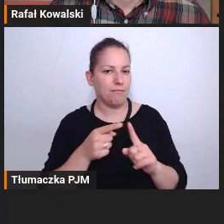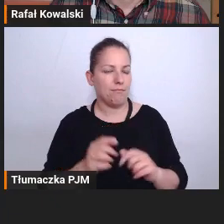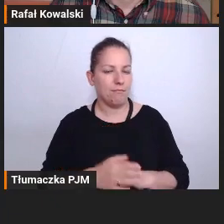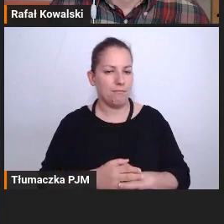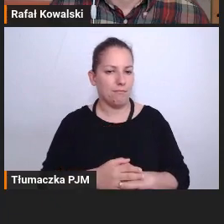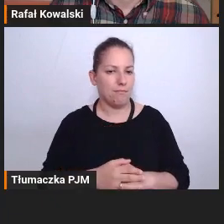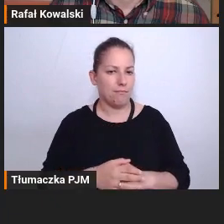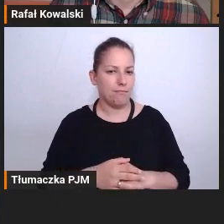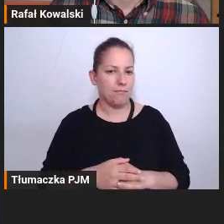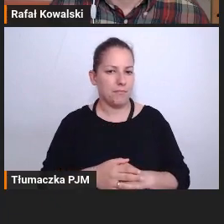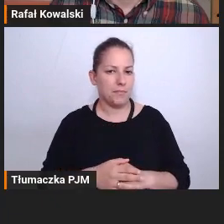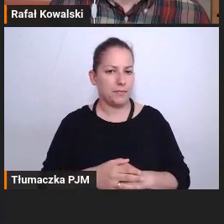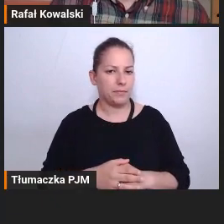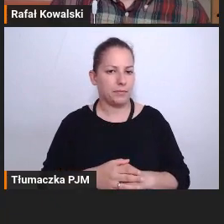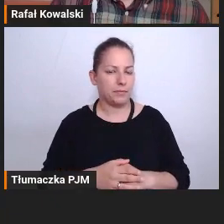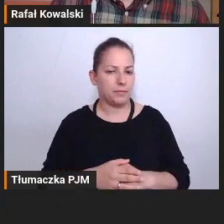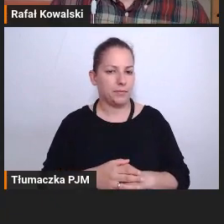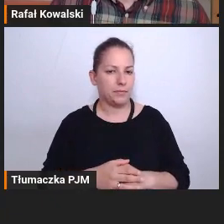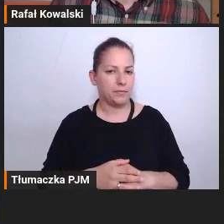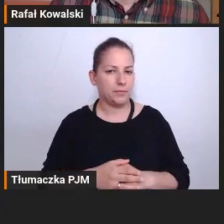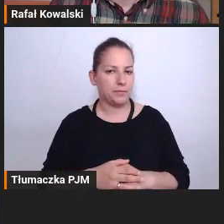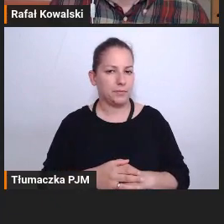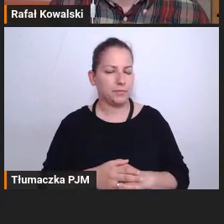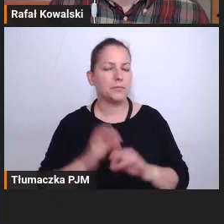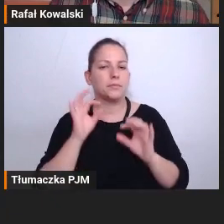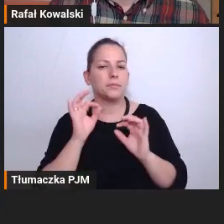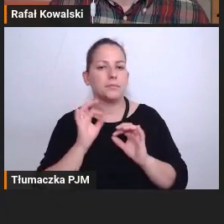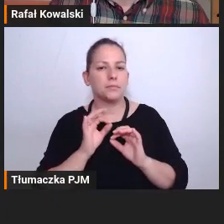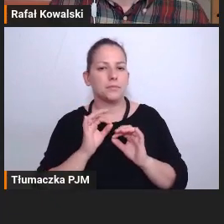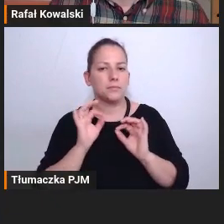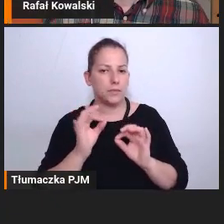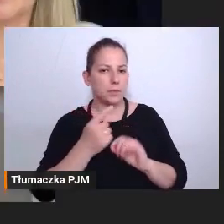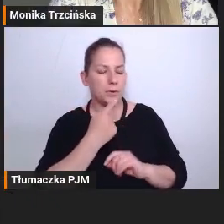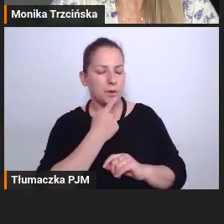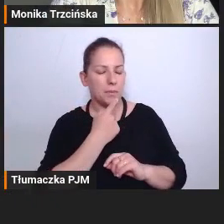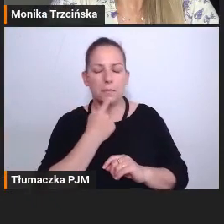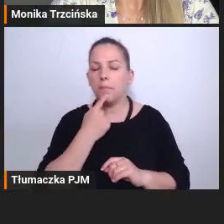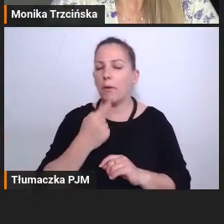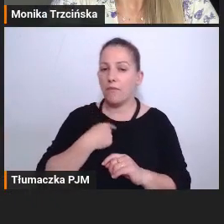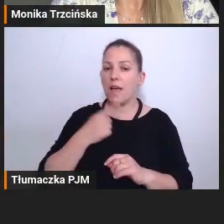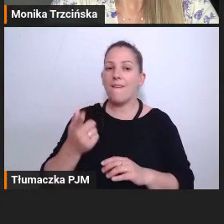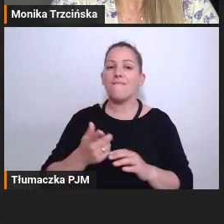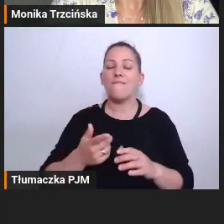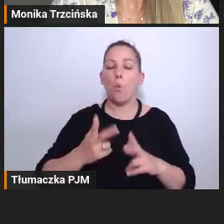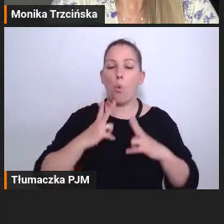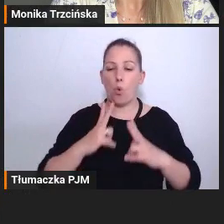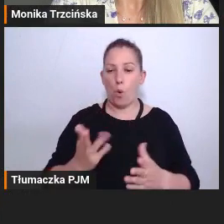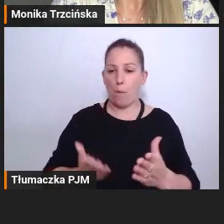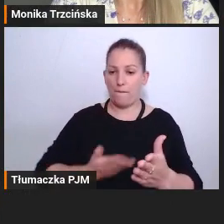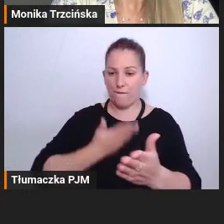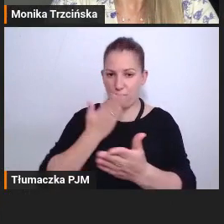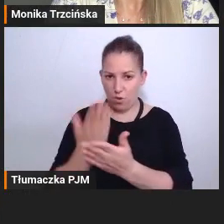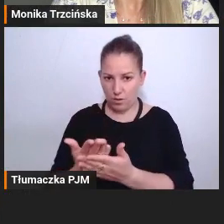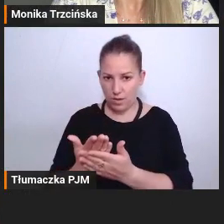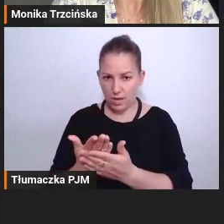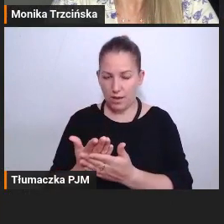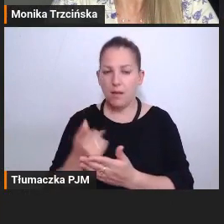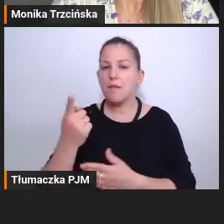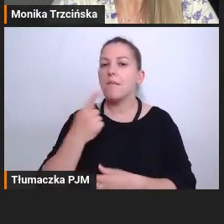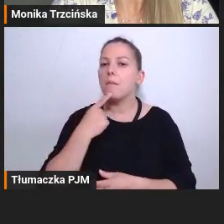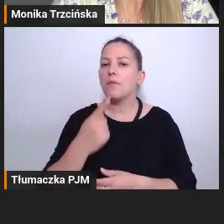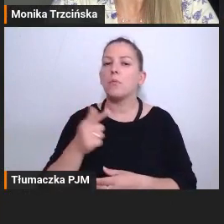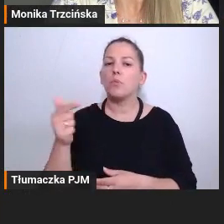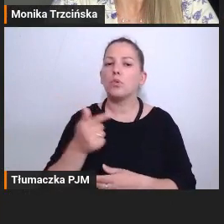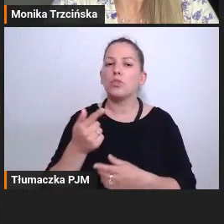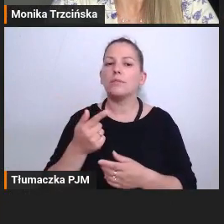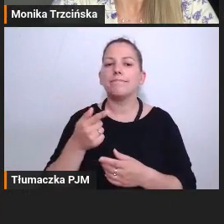o którym tutaj powiedziałam. Dobrze, a powiedz, jak o ten urlop wnioskujemy i czy, no bo właśnie powiedziałaś, że muszą być